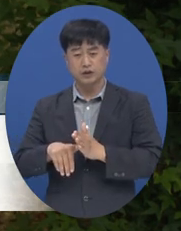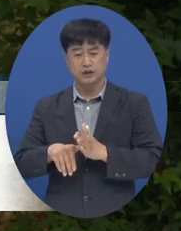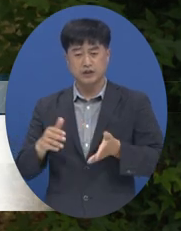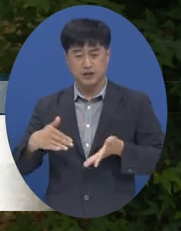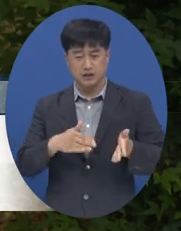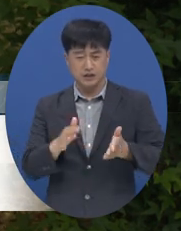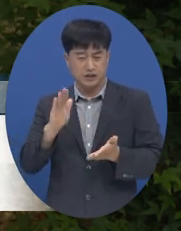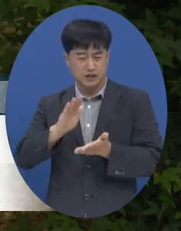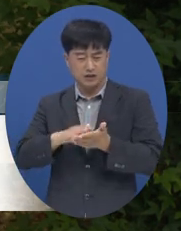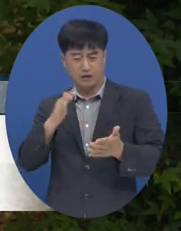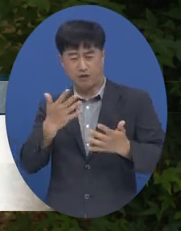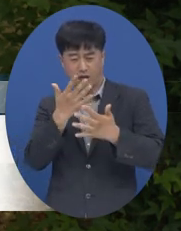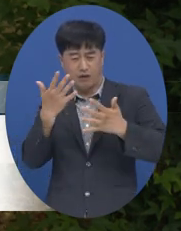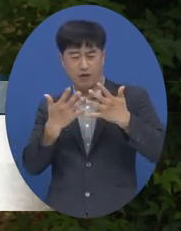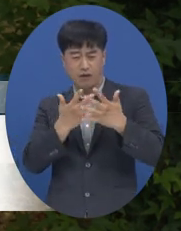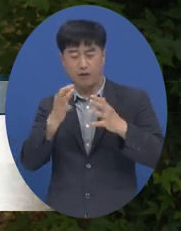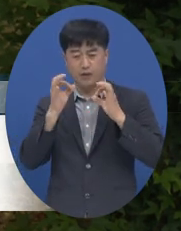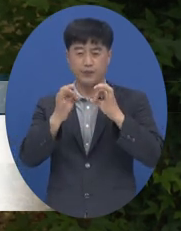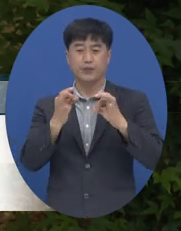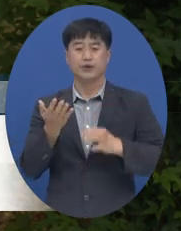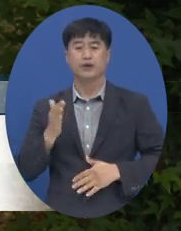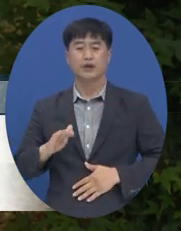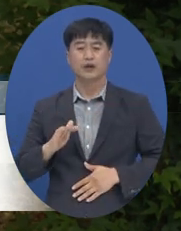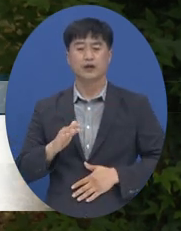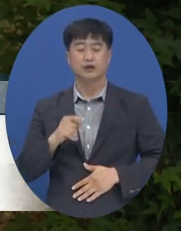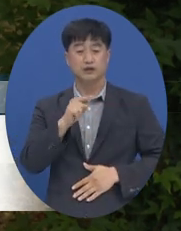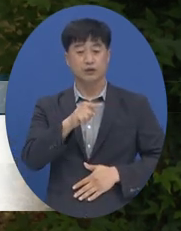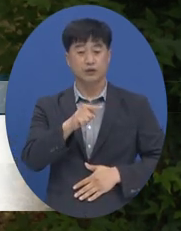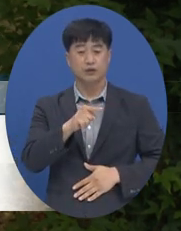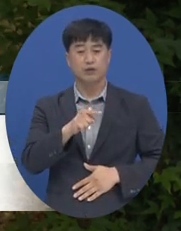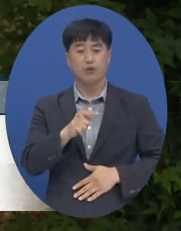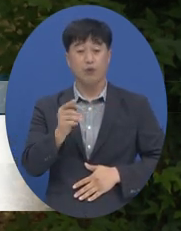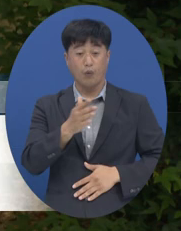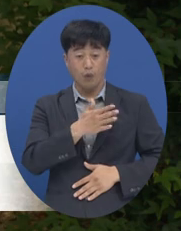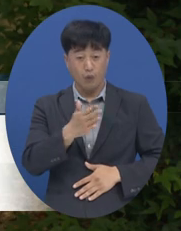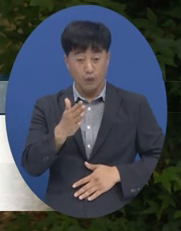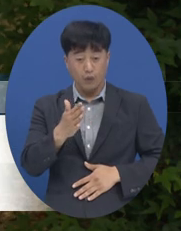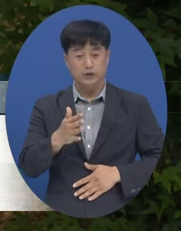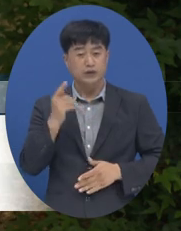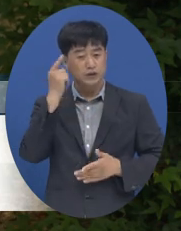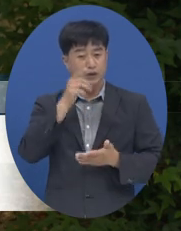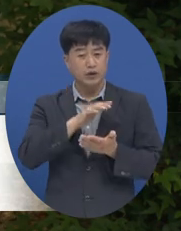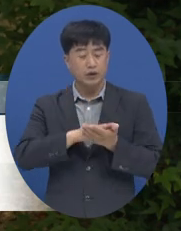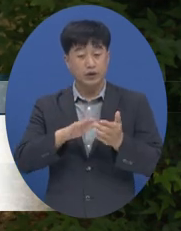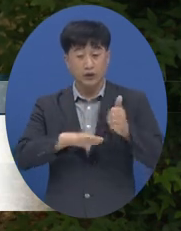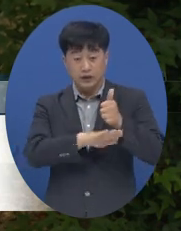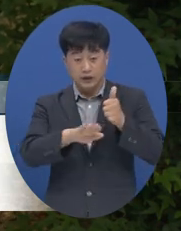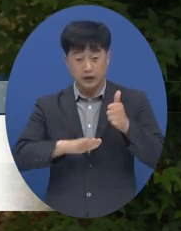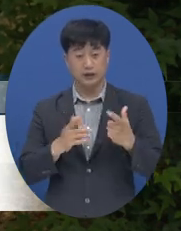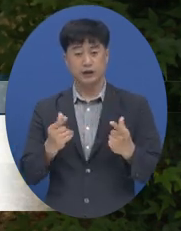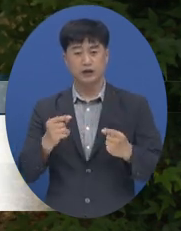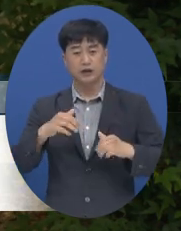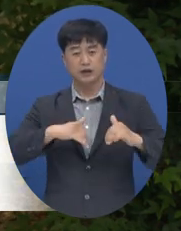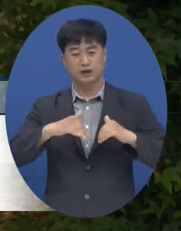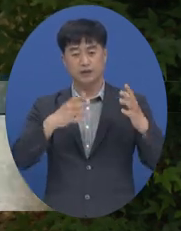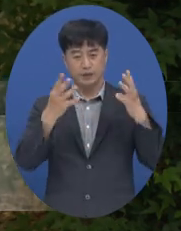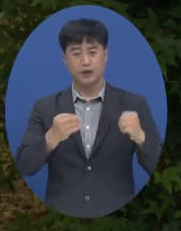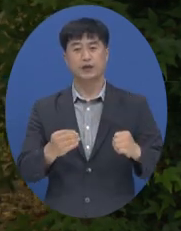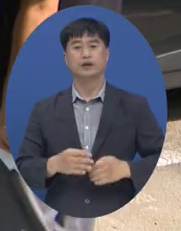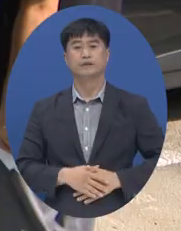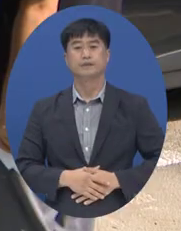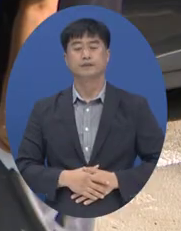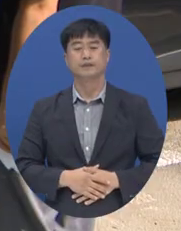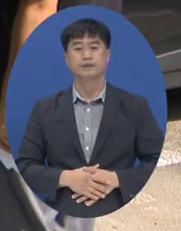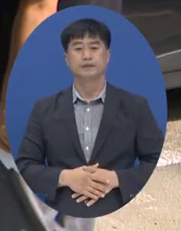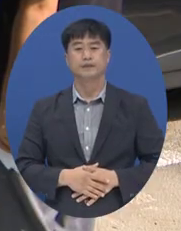막 아스팔트 아지랑이도 보이고 이러는데 이런 쪽에서는 그런 게 없고 그냥 시원한 그늘막이어가지고 이쪽으로 왔다 갔다 많이 하는 것